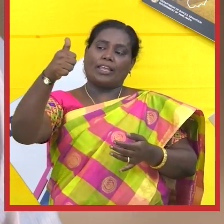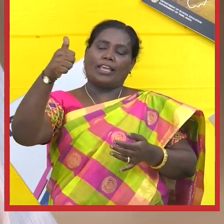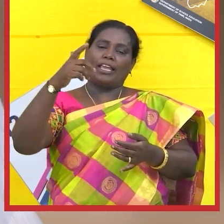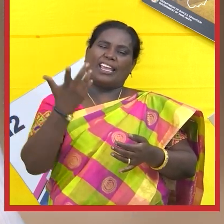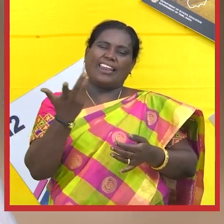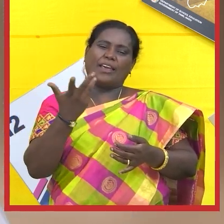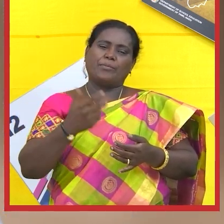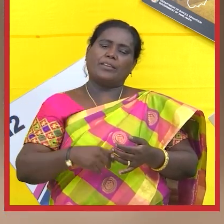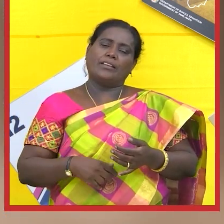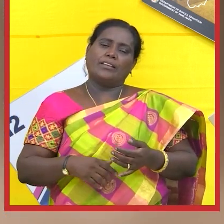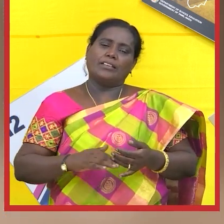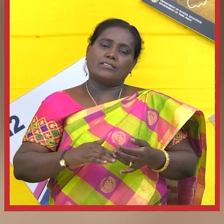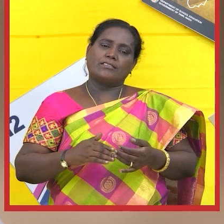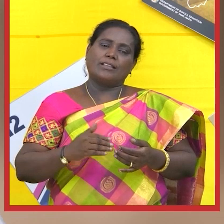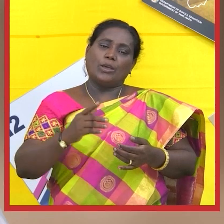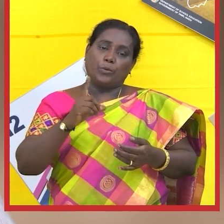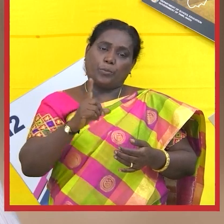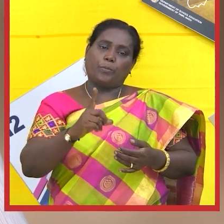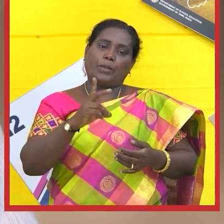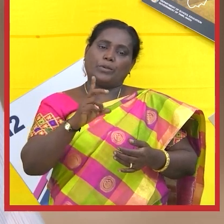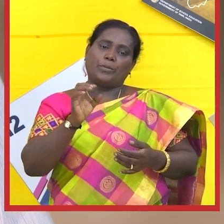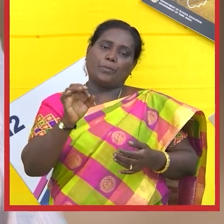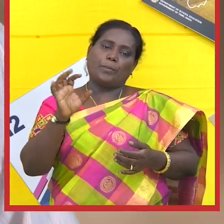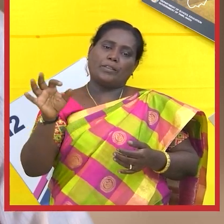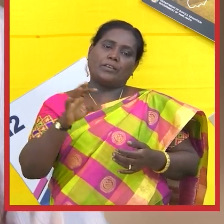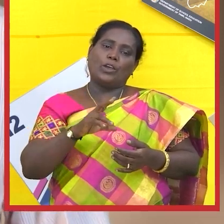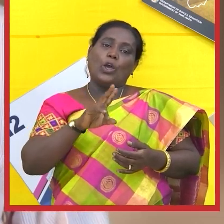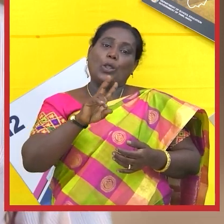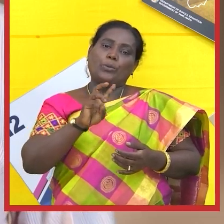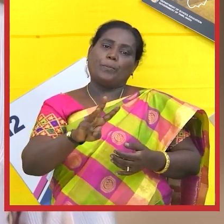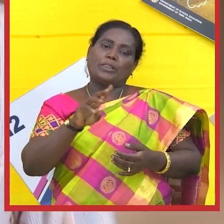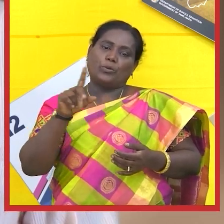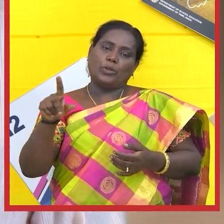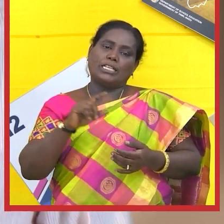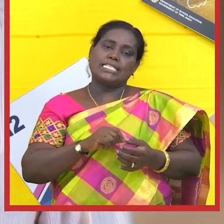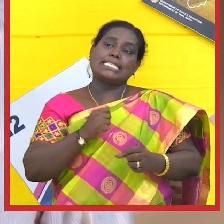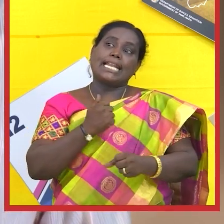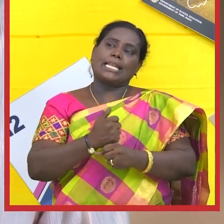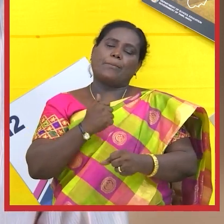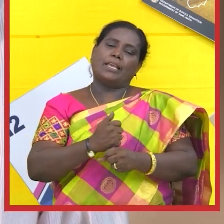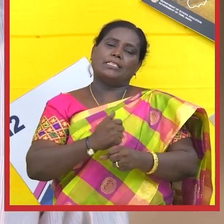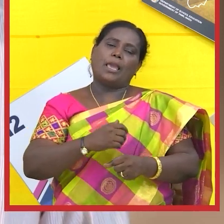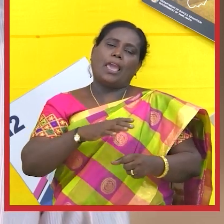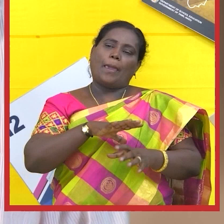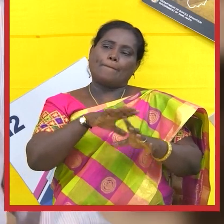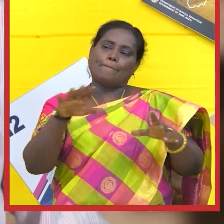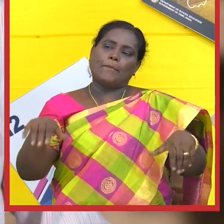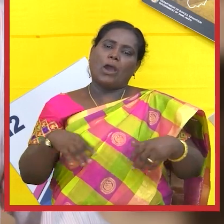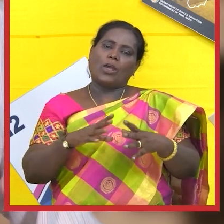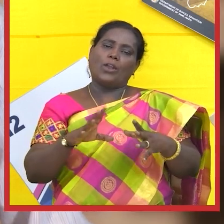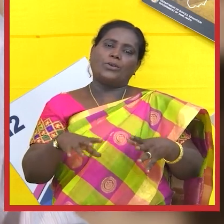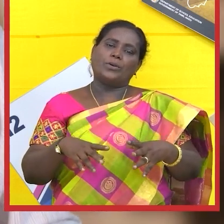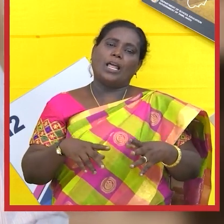1930 1931 வட்டமேசை மாநாடுகள் லண்டனிலே நடைபெற்றது. அந்த வட்டமேசை மாநாடுகளிலே